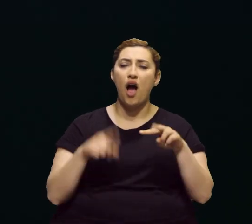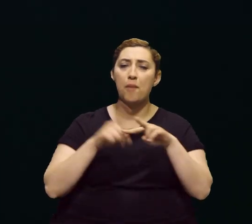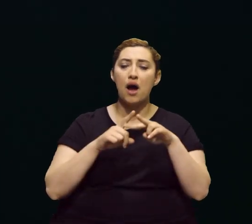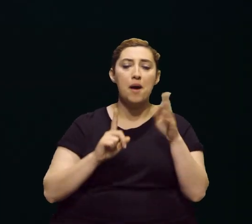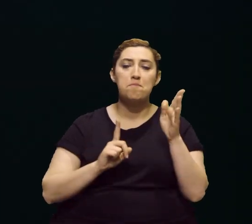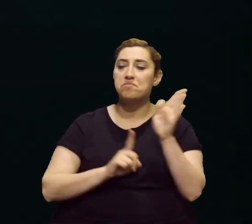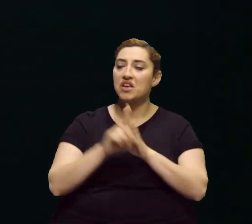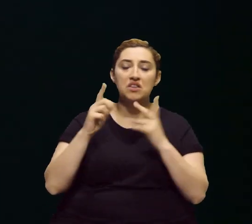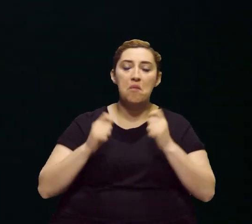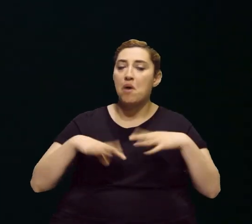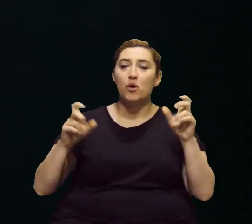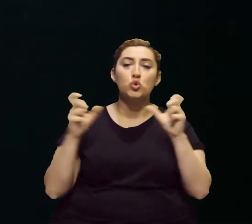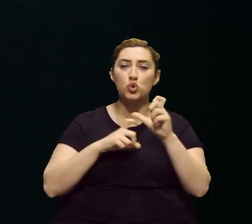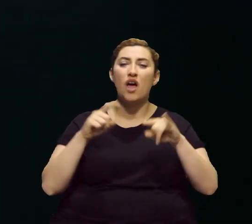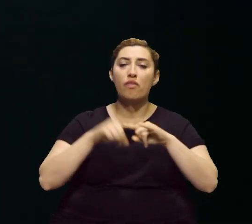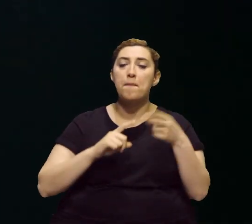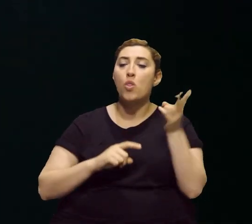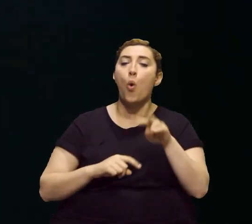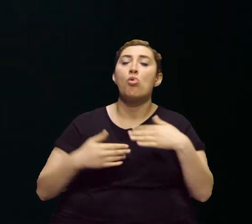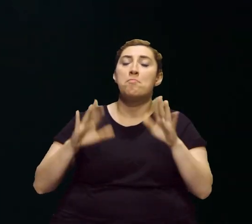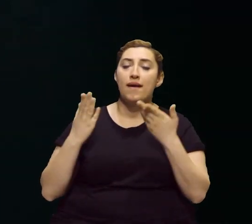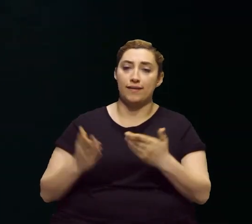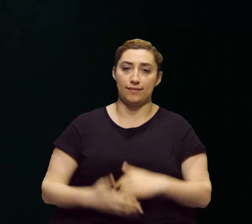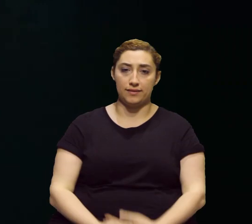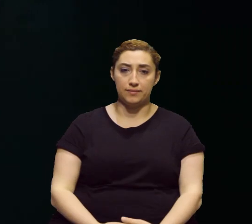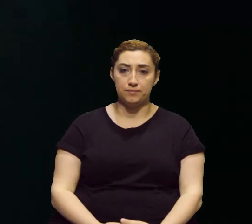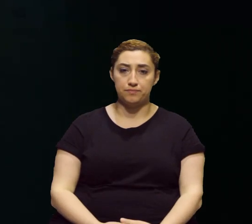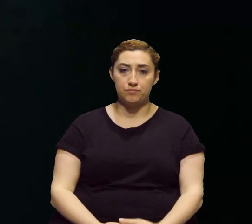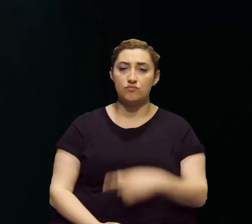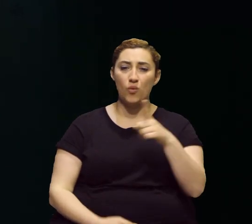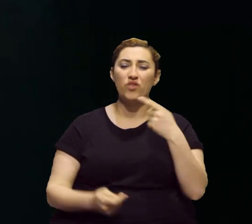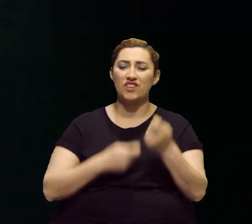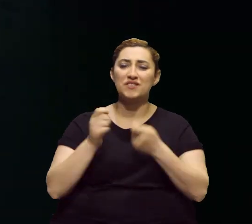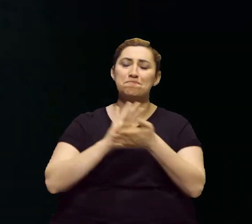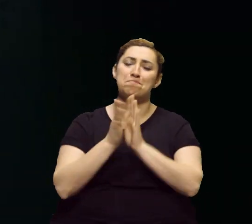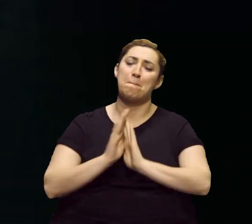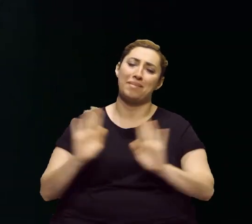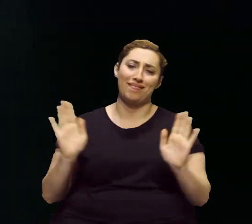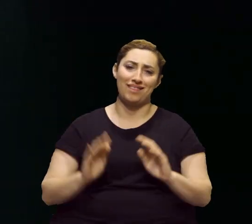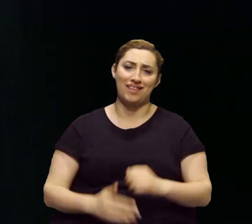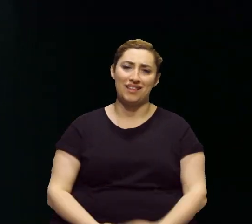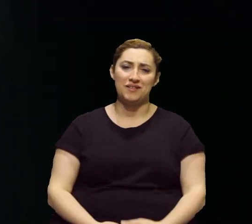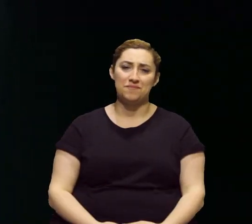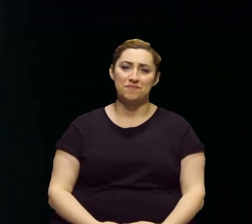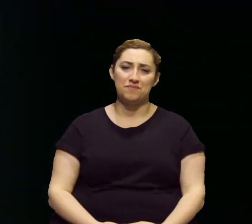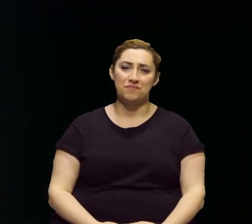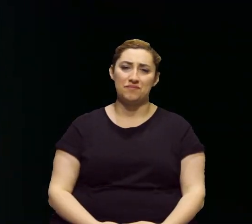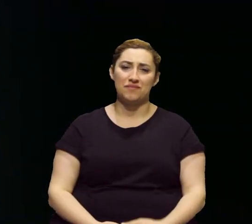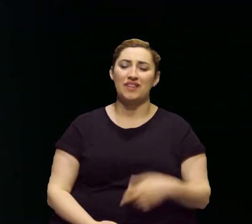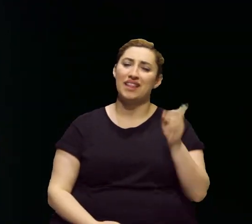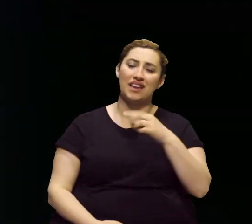Akbar başaramadı. Sultan Hamit'i öldüremedi. Onun işi artık bitti. Yerini